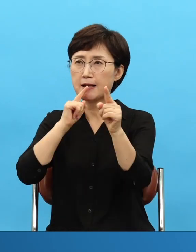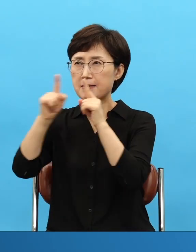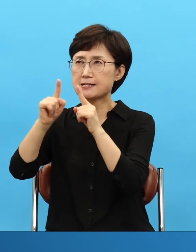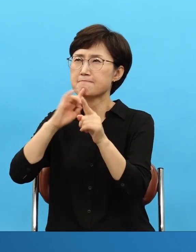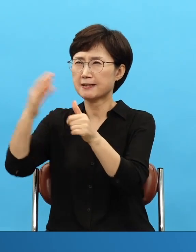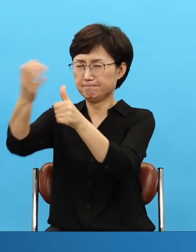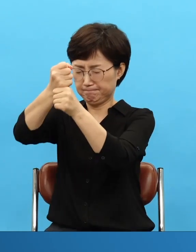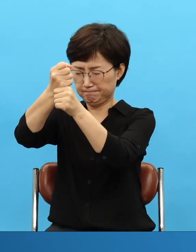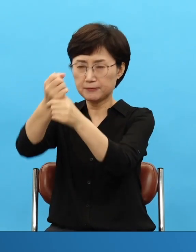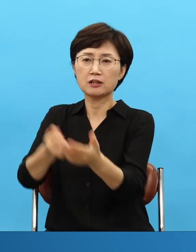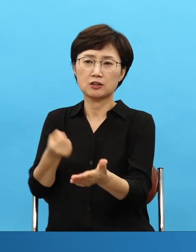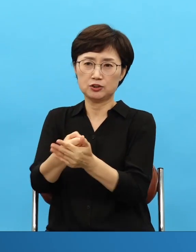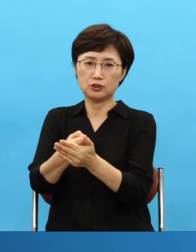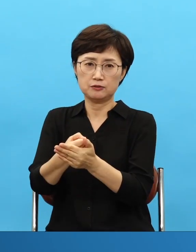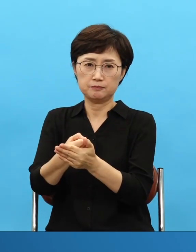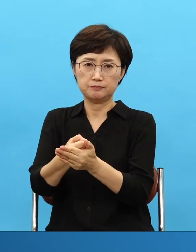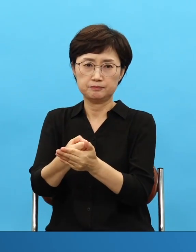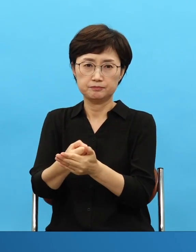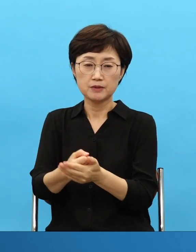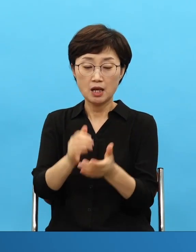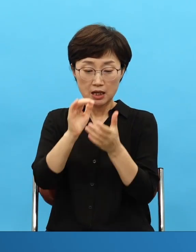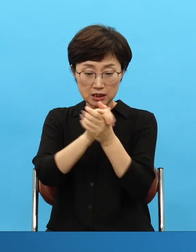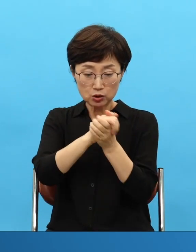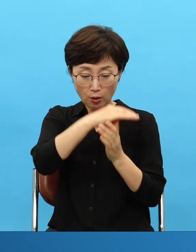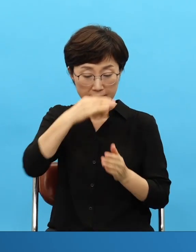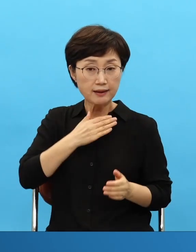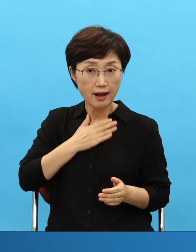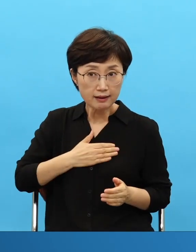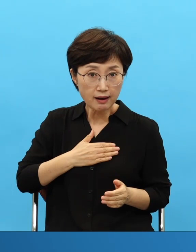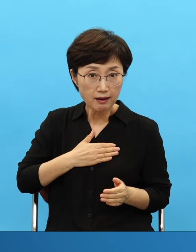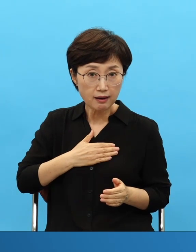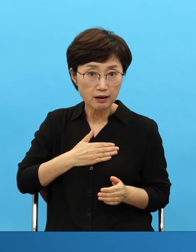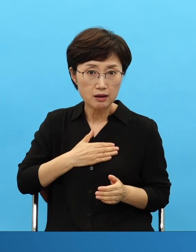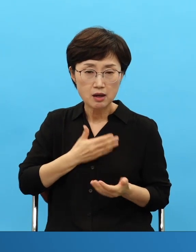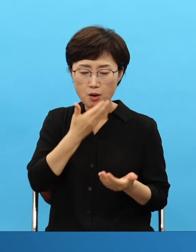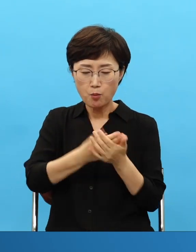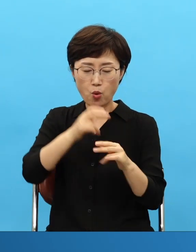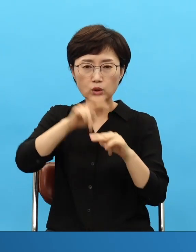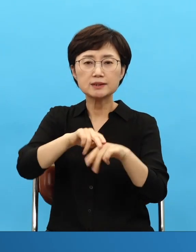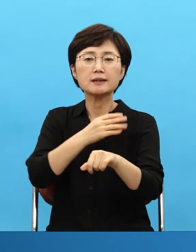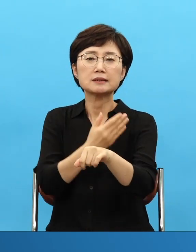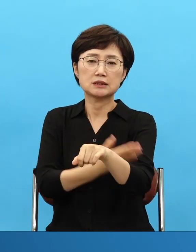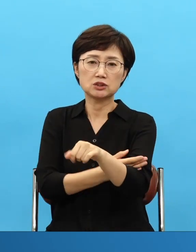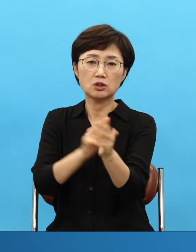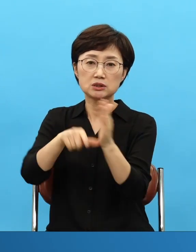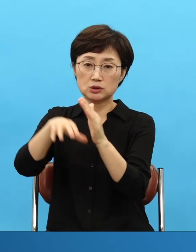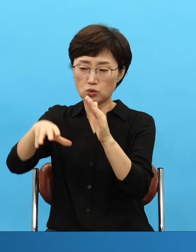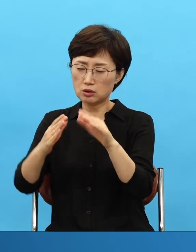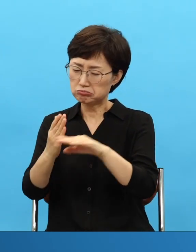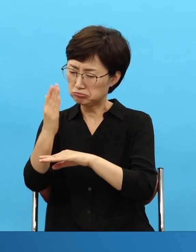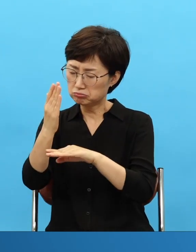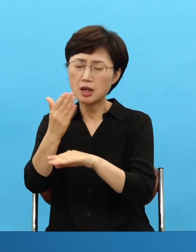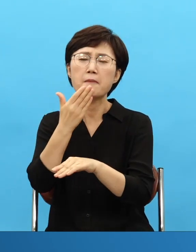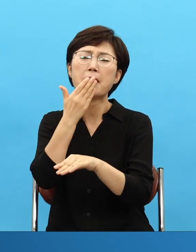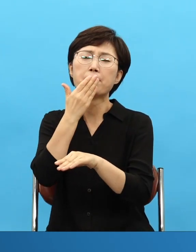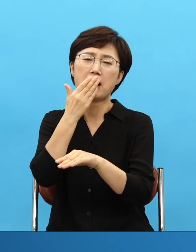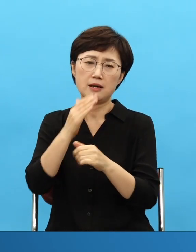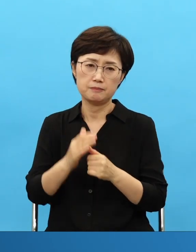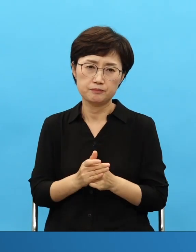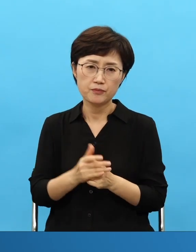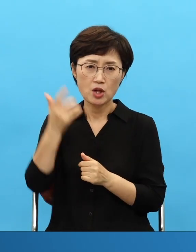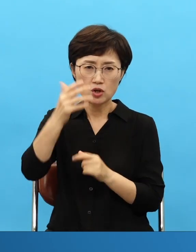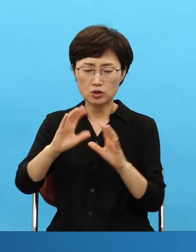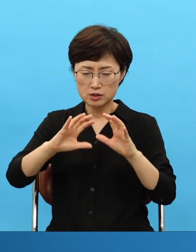말씀만 붙잡겠다. 기도를 바르게 한다면 모든 보좌의 능력 시공간 초월할 수 있어요.